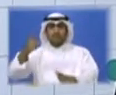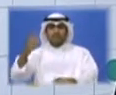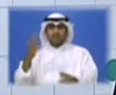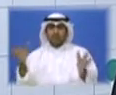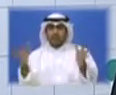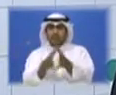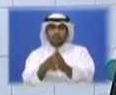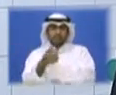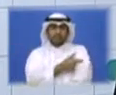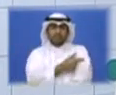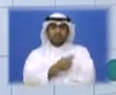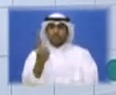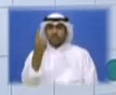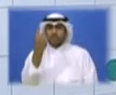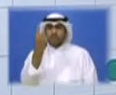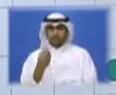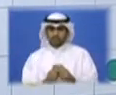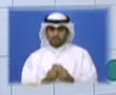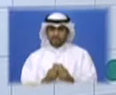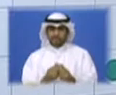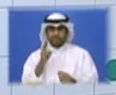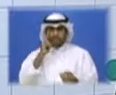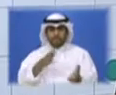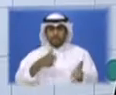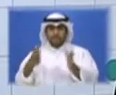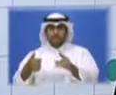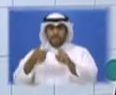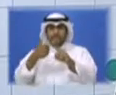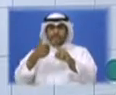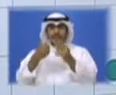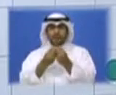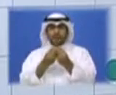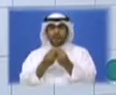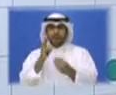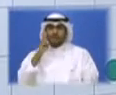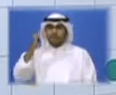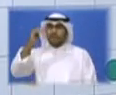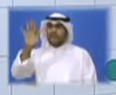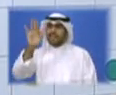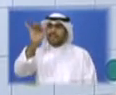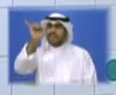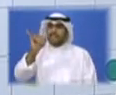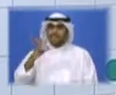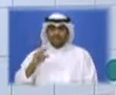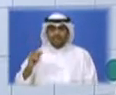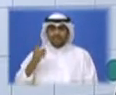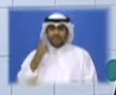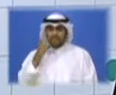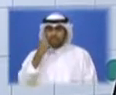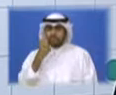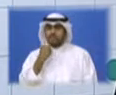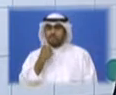متعددة، هذا العلاج اليومي يسمونه الديكير. في المشروع الثاني هو التكامل الحسي، التكامل الحسي هو إنشاء عيادات 4 عيادات